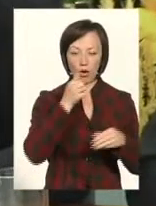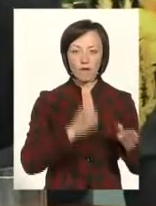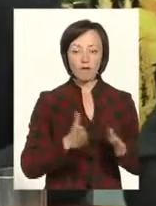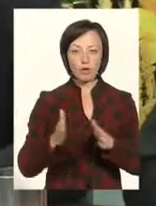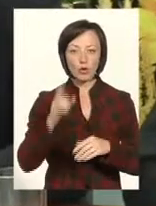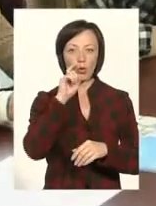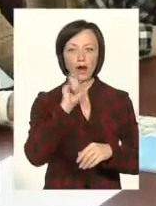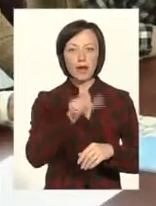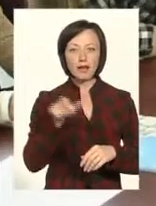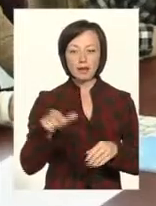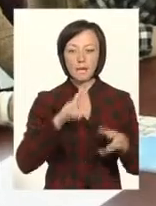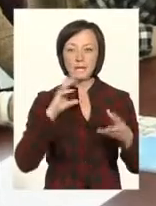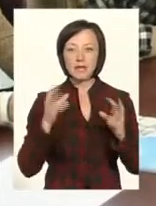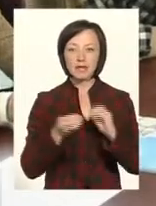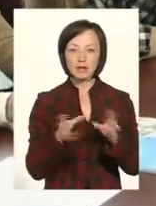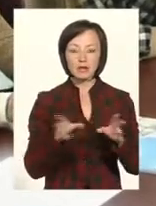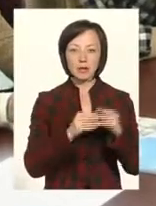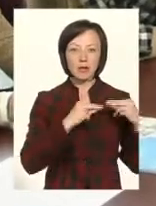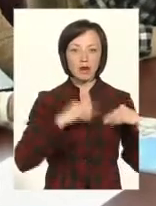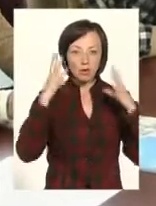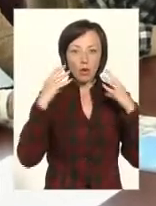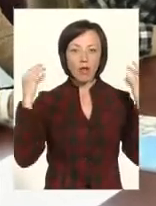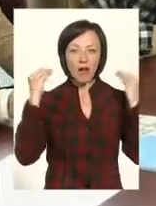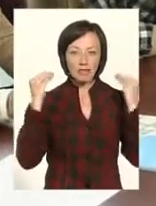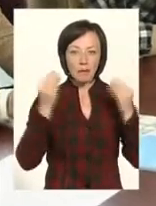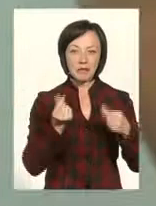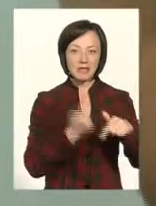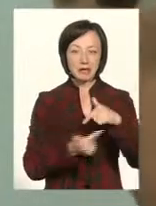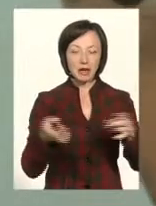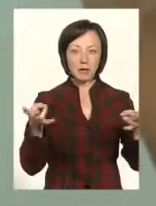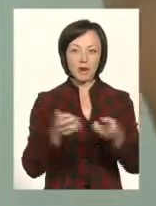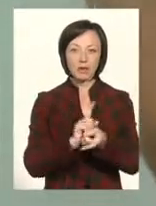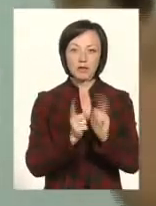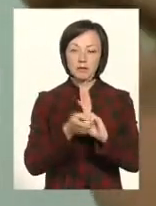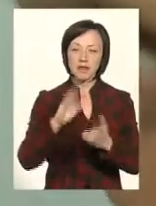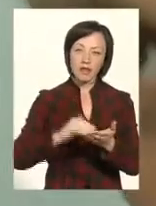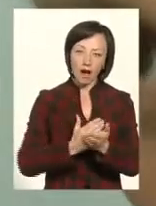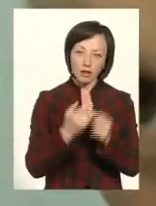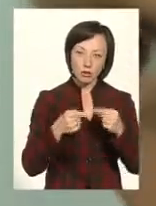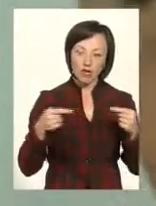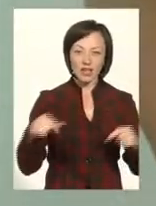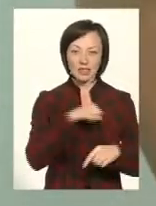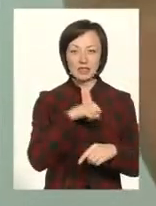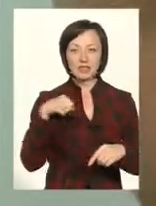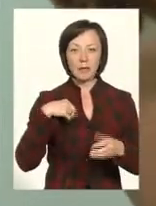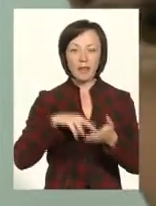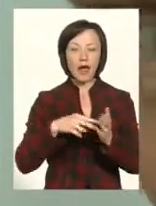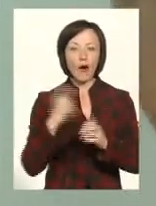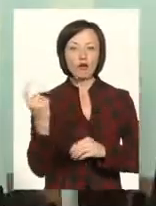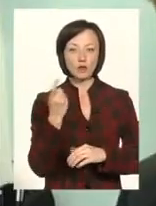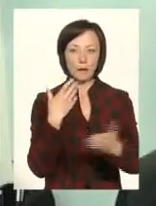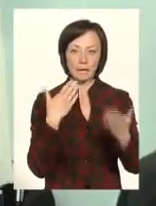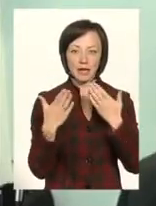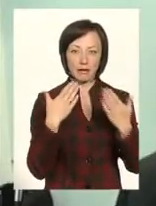Каже, українцям для плідної співпраці з голландськими бізнесменами варто змінювати і якість товарів, і сам економічний